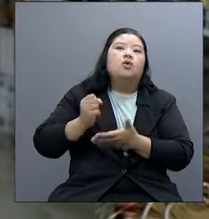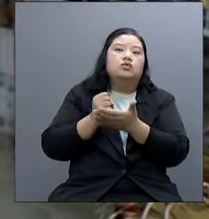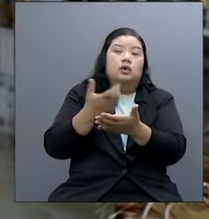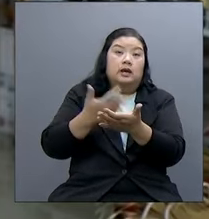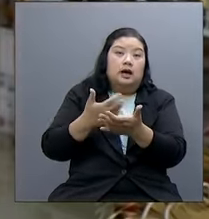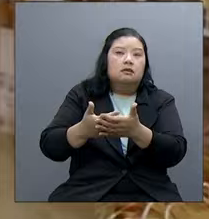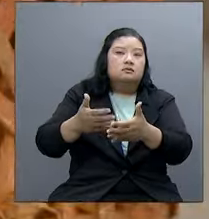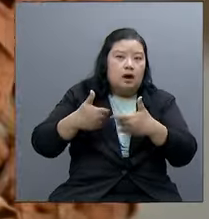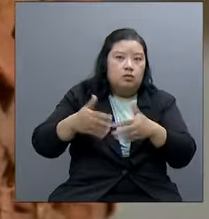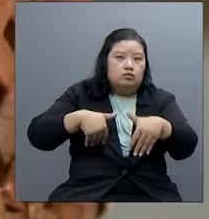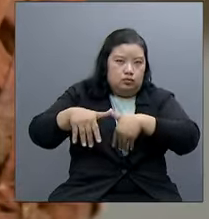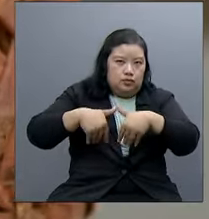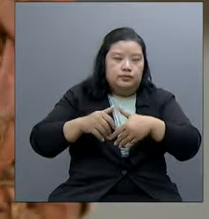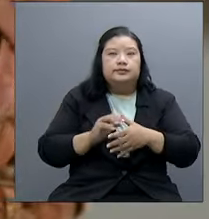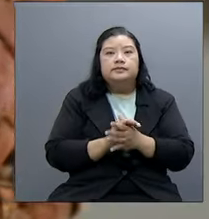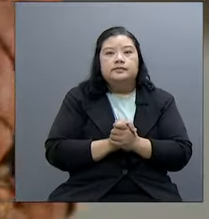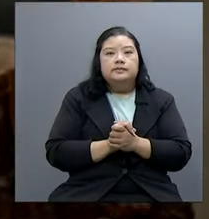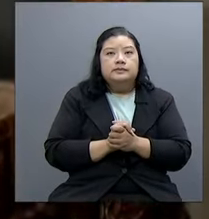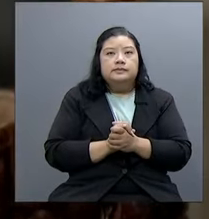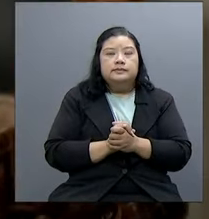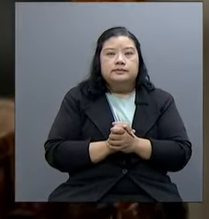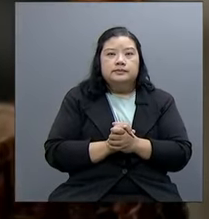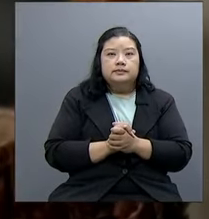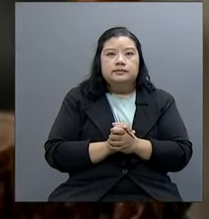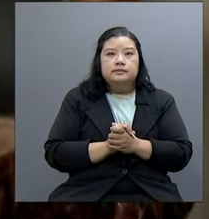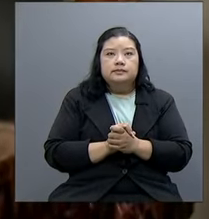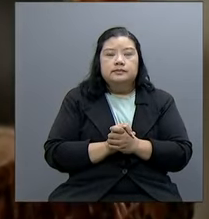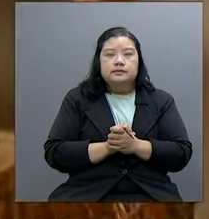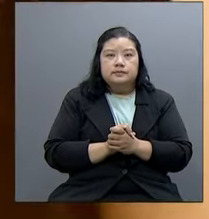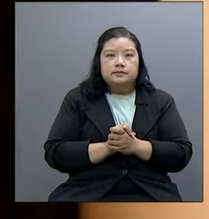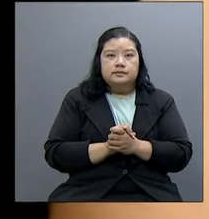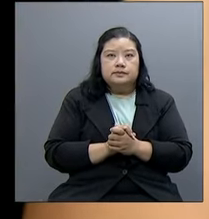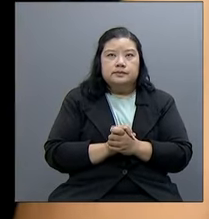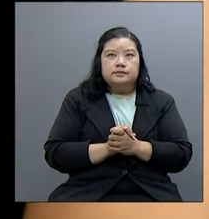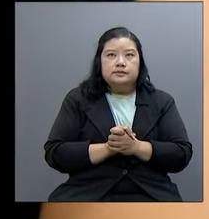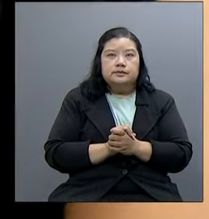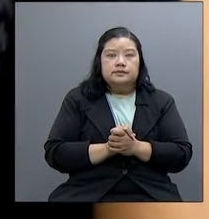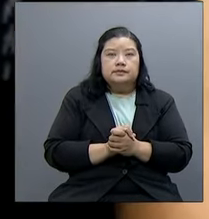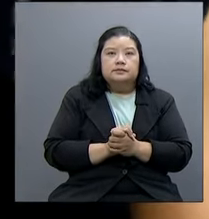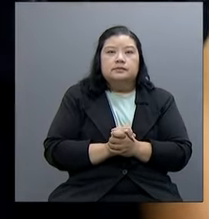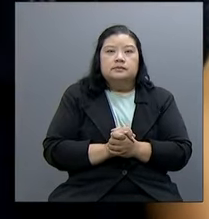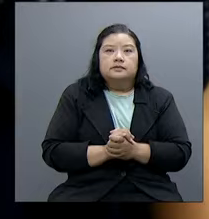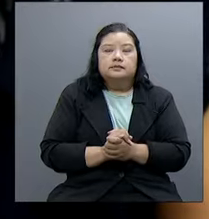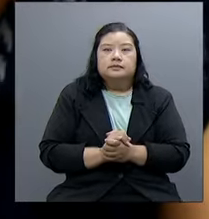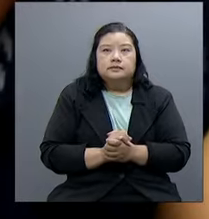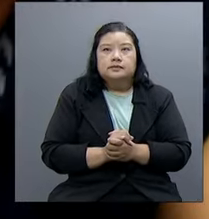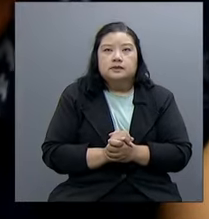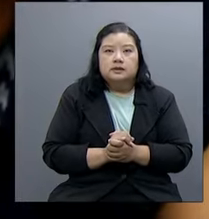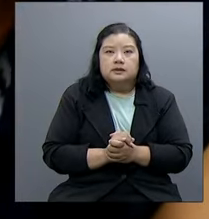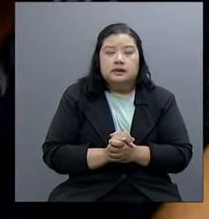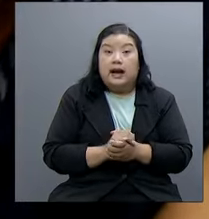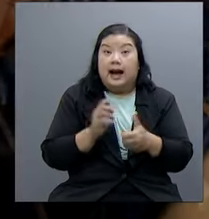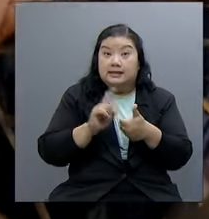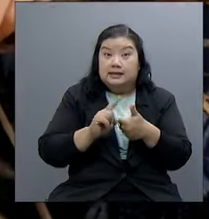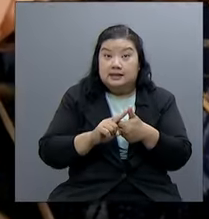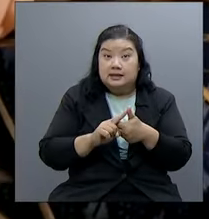้ให้แ่ชุมชนด้วยข้านตอนการทำ์ตอนแรกก็ไปหาเบื่